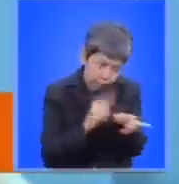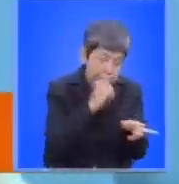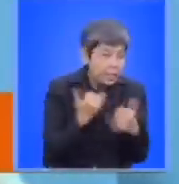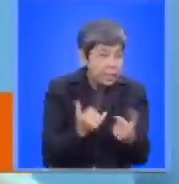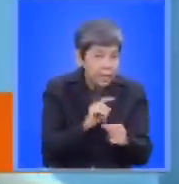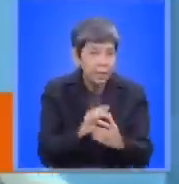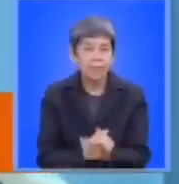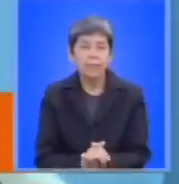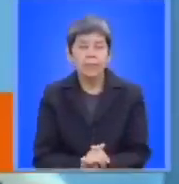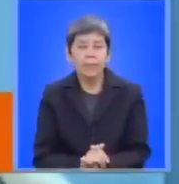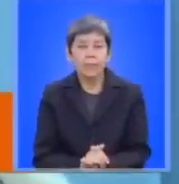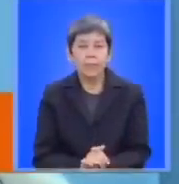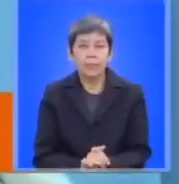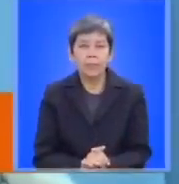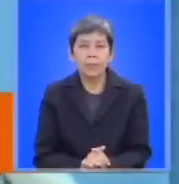างคะ